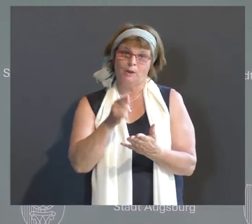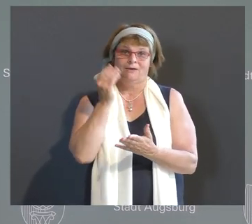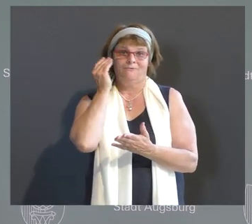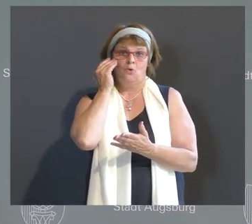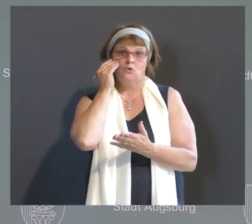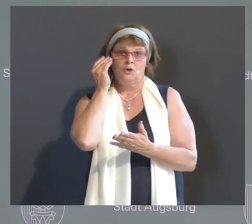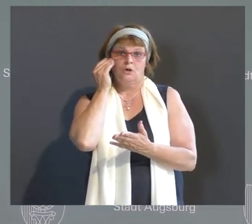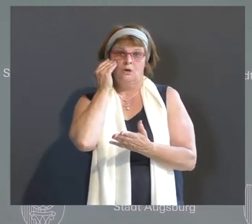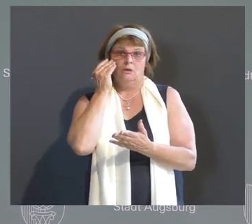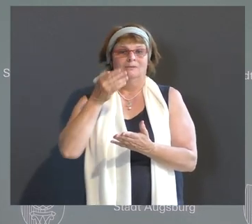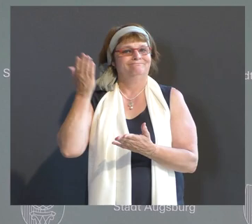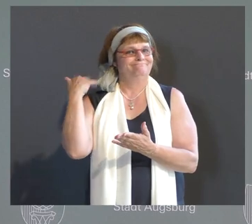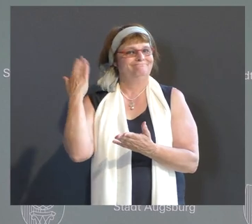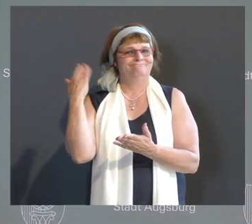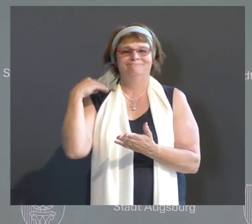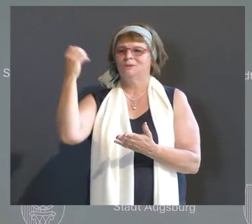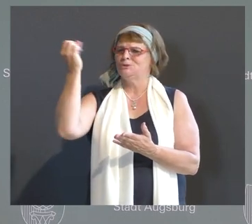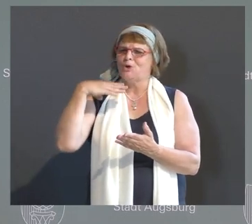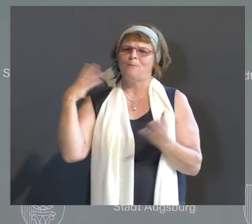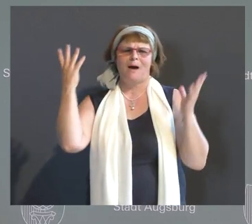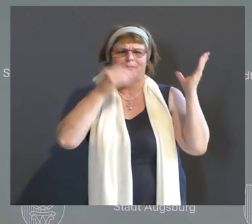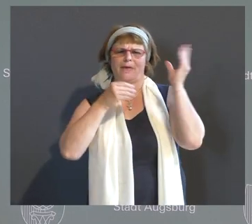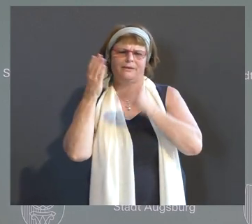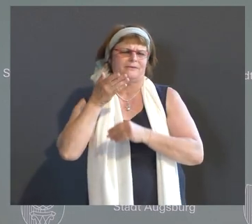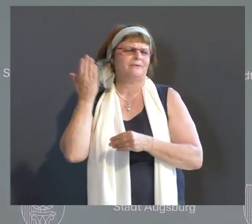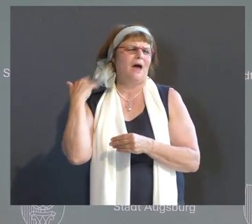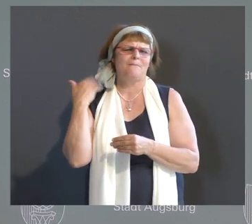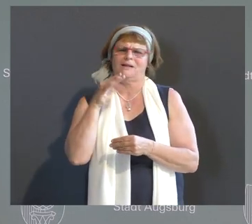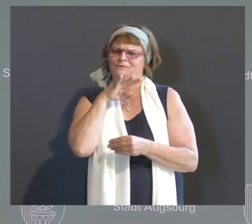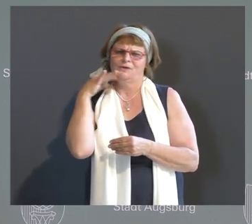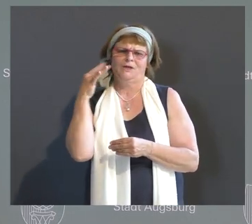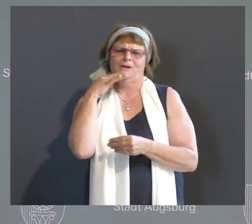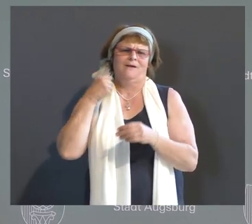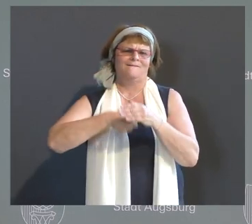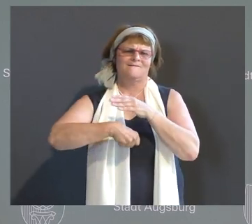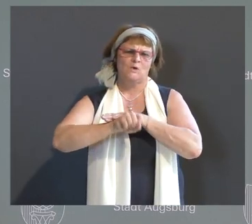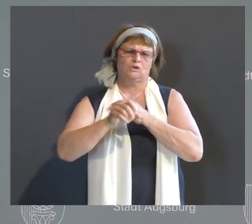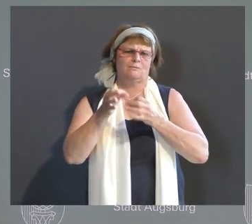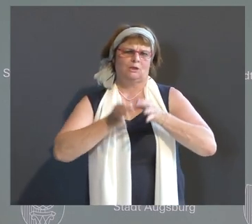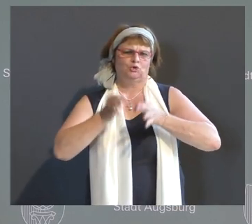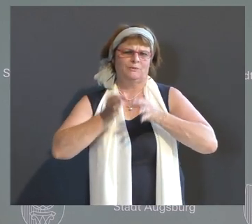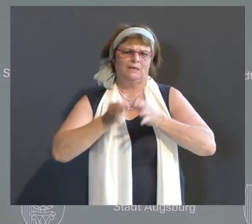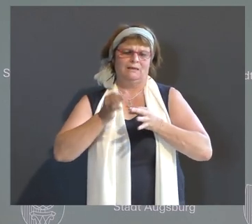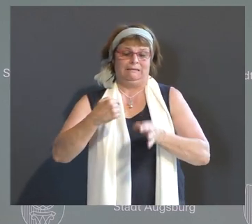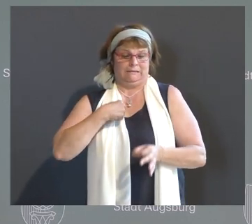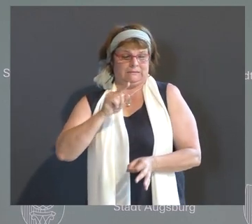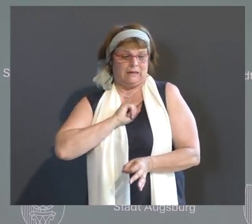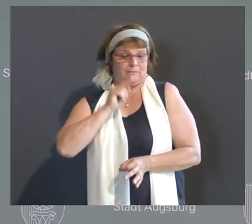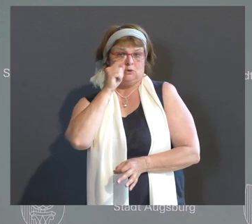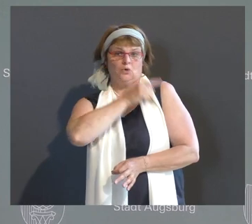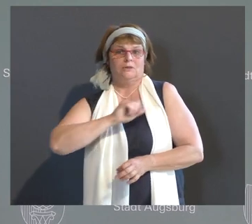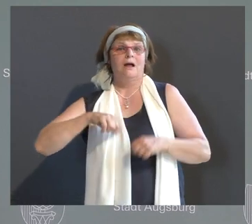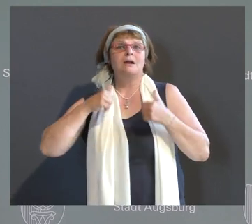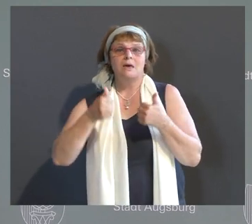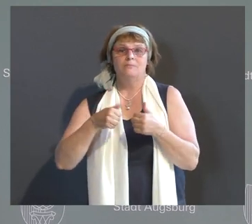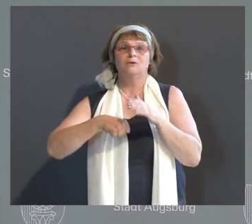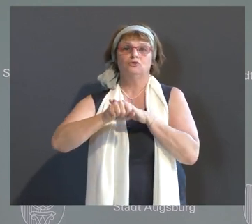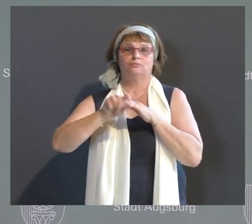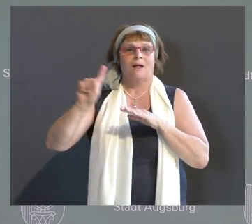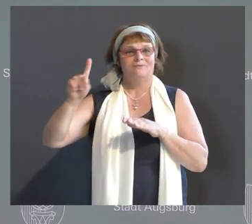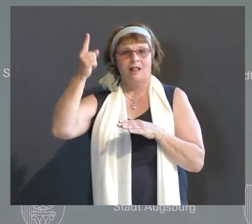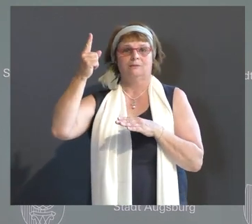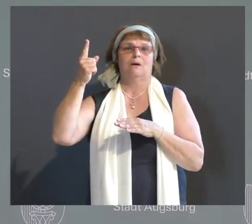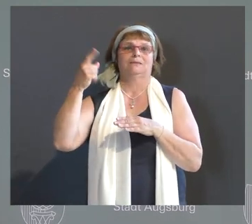Sommernächte miterlebt, Fußballspiele. Ich habe erlebt, wie wir Fußball-Weltmeister geworden sind,